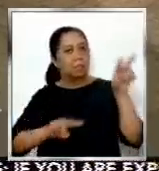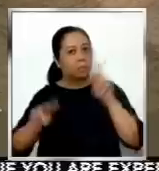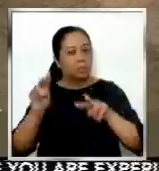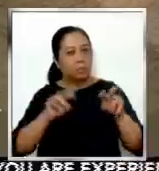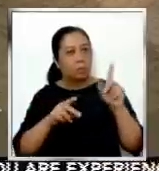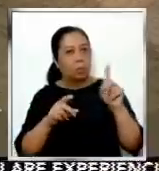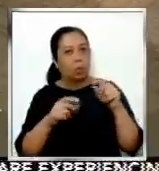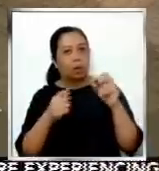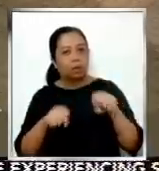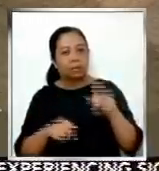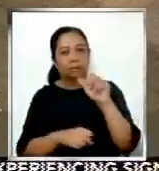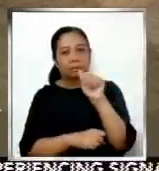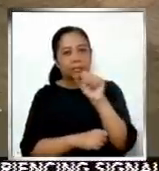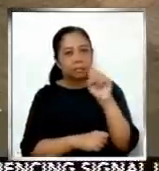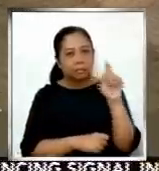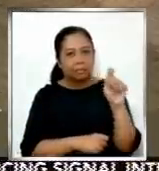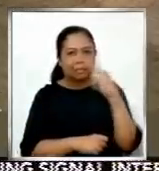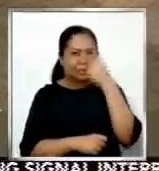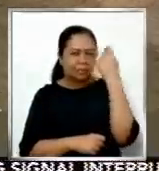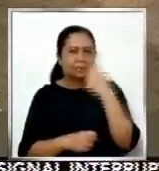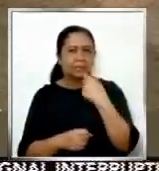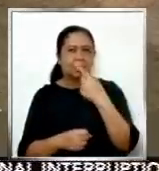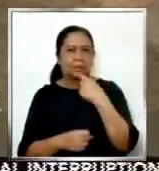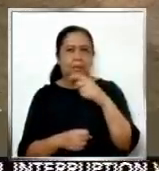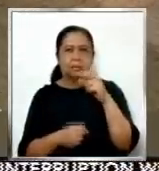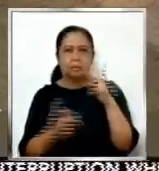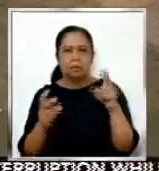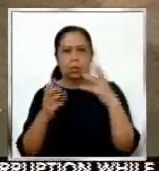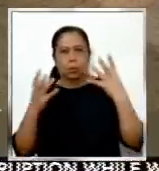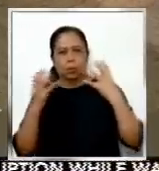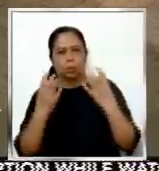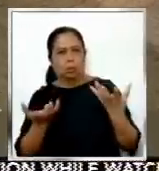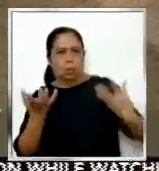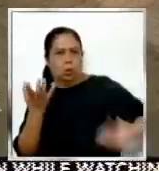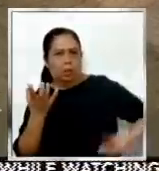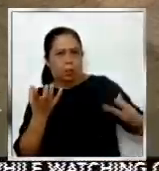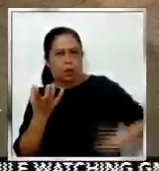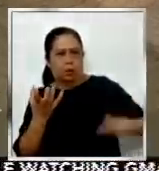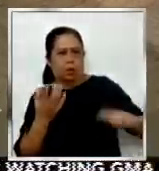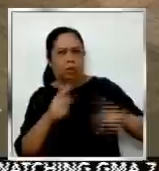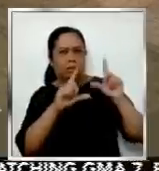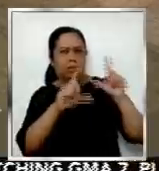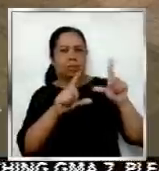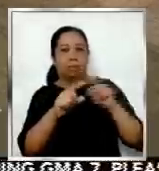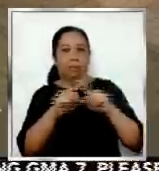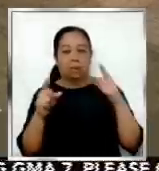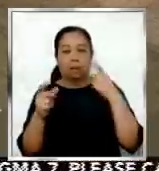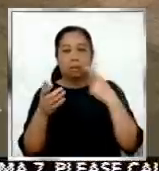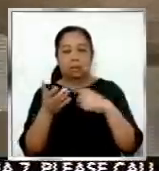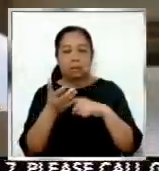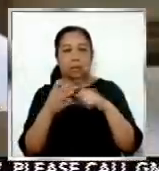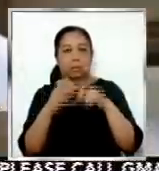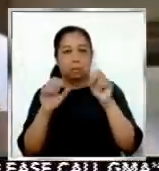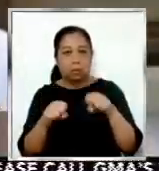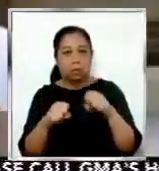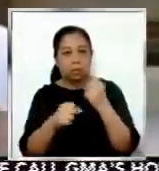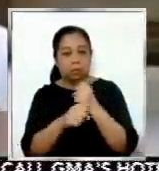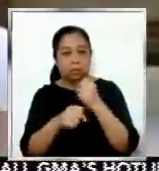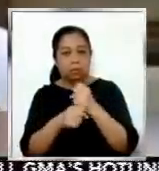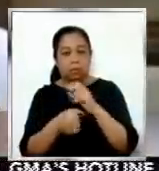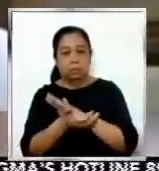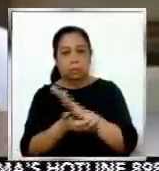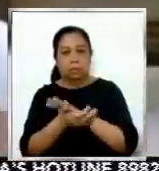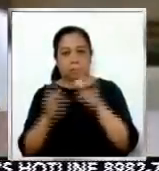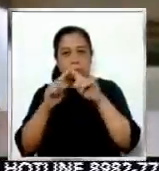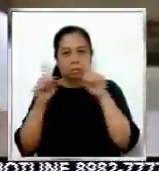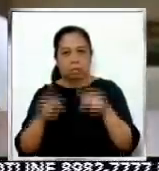kanyang assets. Ang dami po kasi nagsasabing napaka-corrupt ng official na ito. Pero pag sinabi mo na pwede ka bang gumawa ng affidavit, ayaw